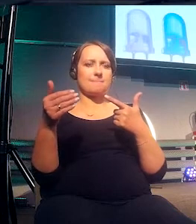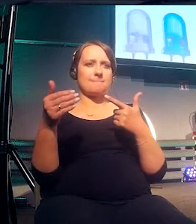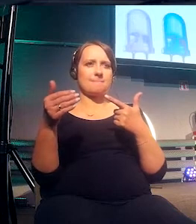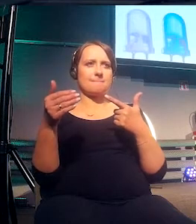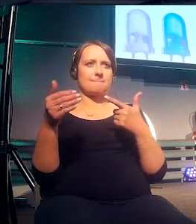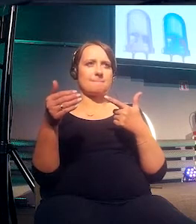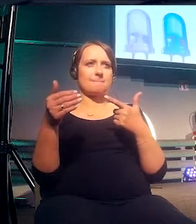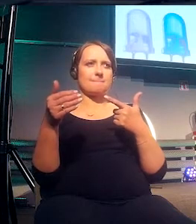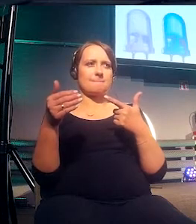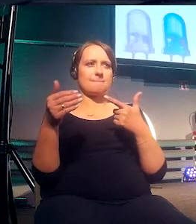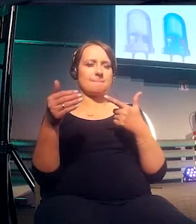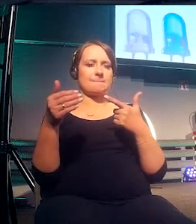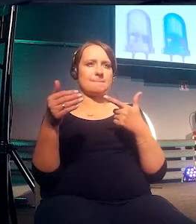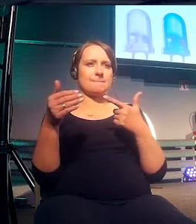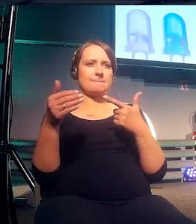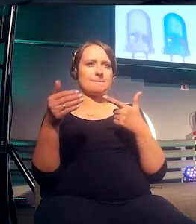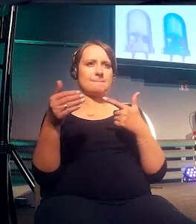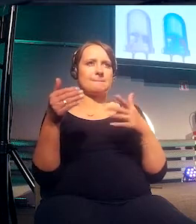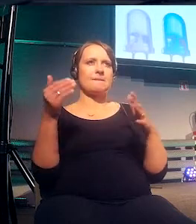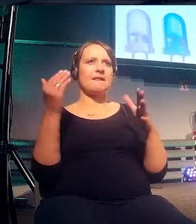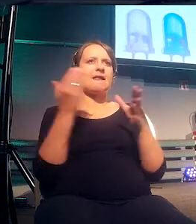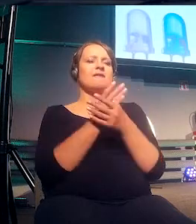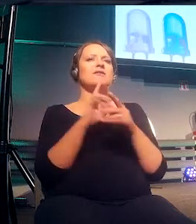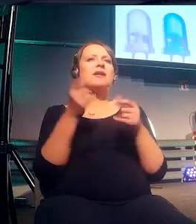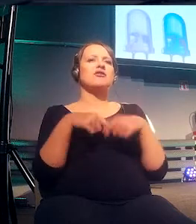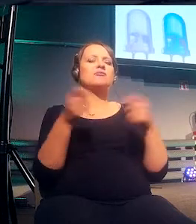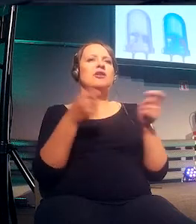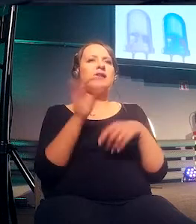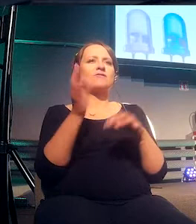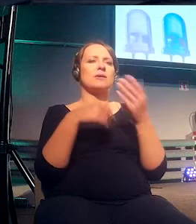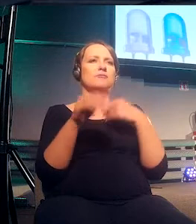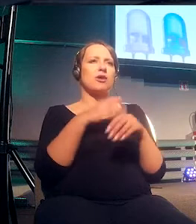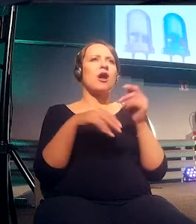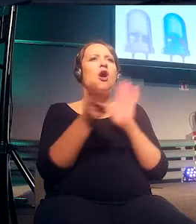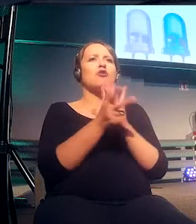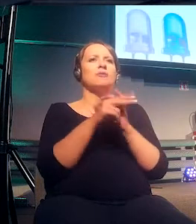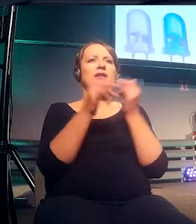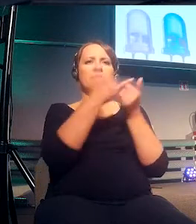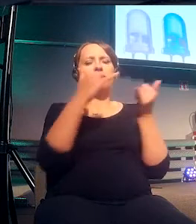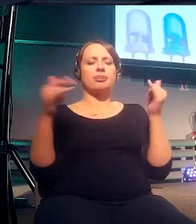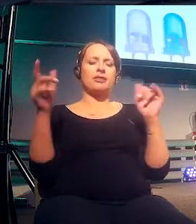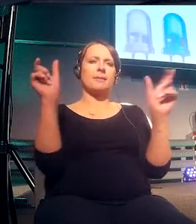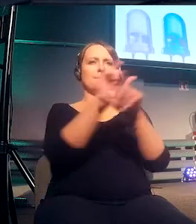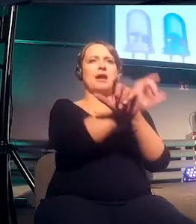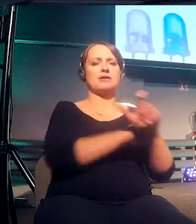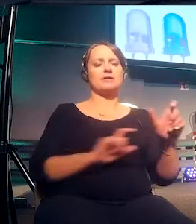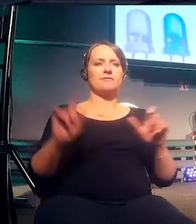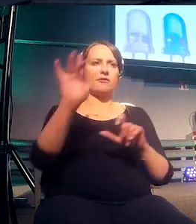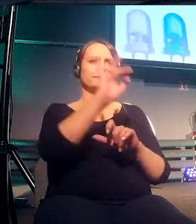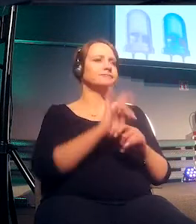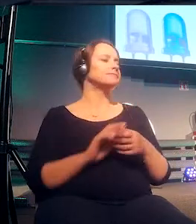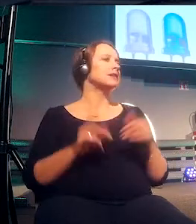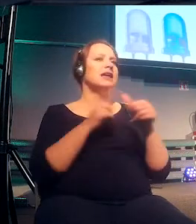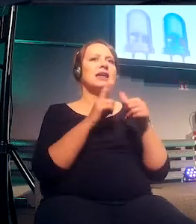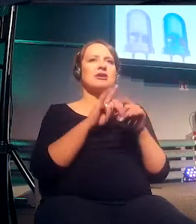dla firmy jakby sprzedającej swoje produkty w 18 różnych krajach. W przypadku